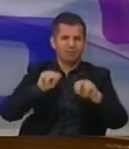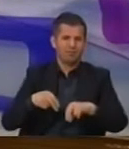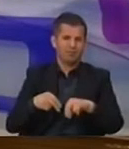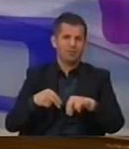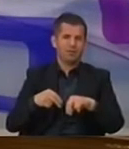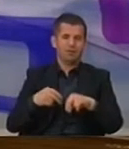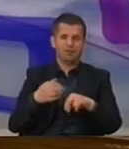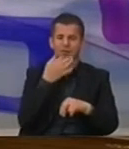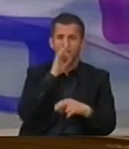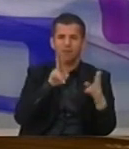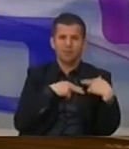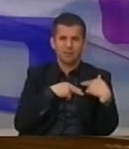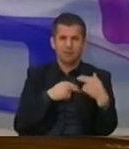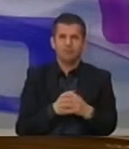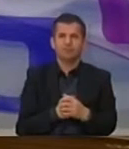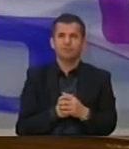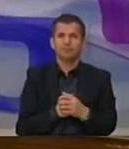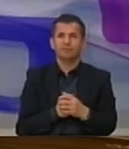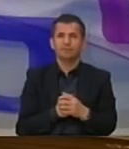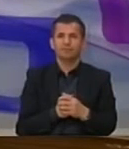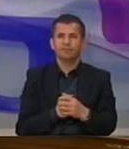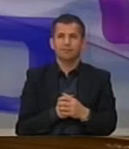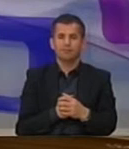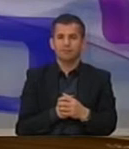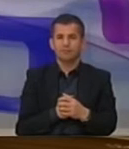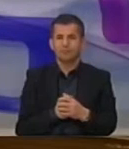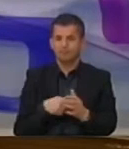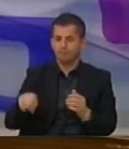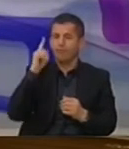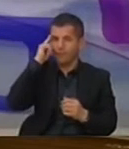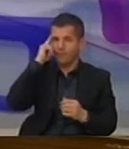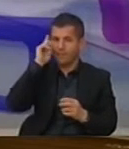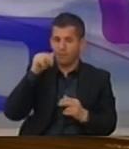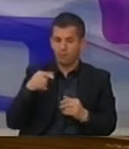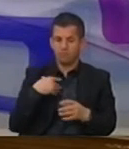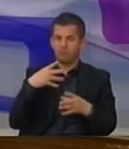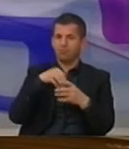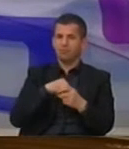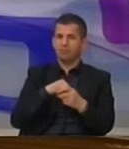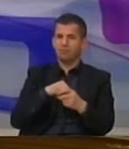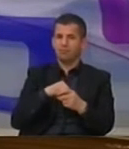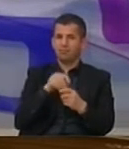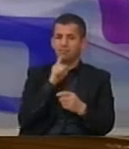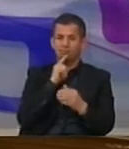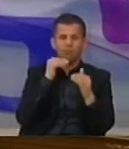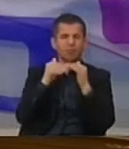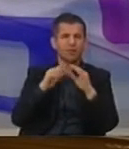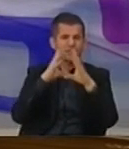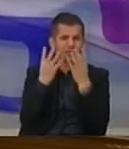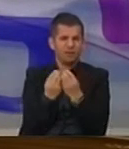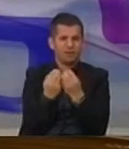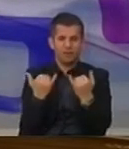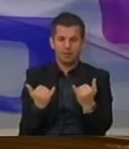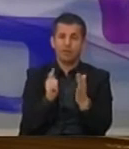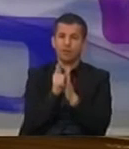mirë fushat e përgjegjësisë së tyre. Ne, siç e dini, kemi në kuadër tonë edhe Agjencionin e Standardizimit dhe gjatë kësaj